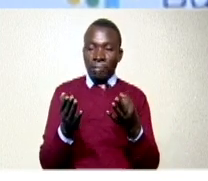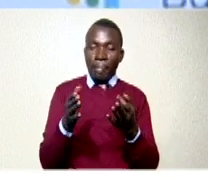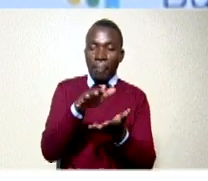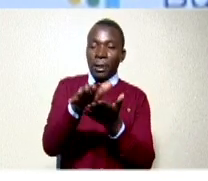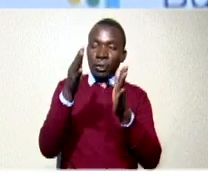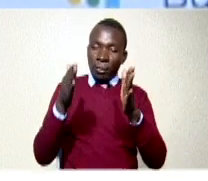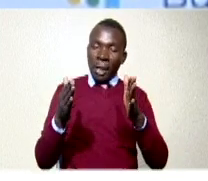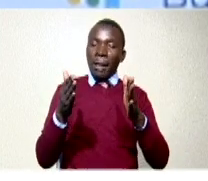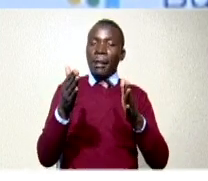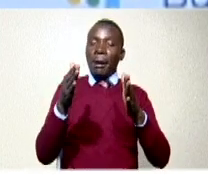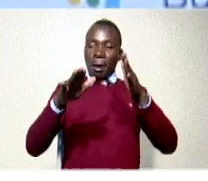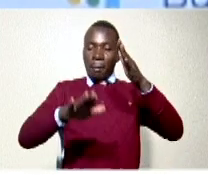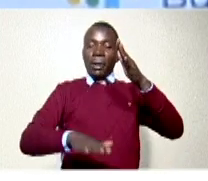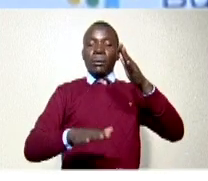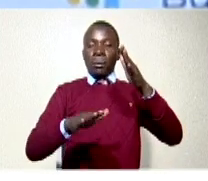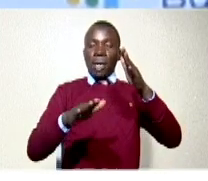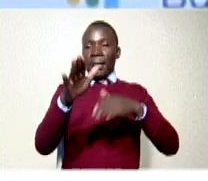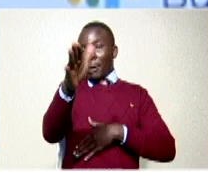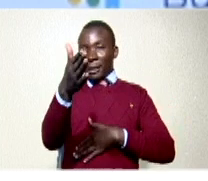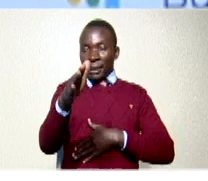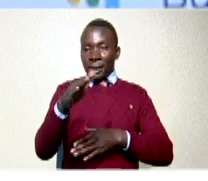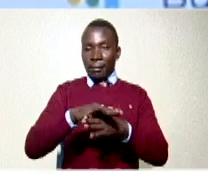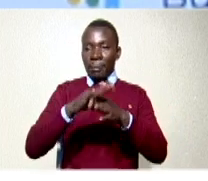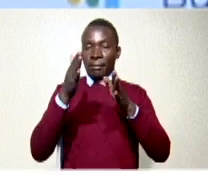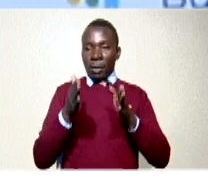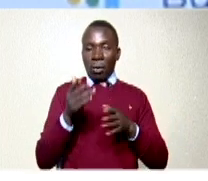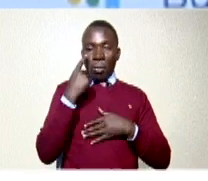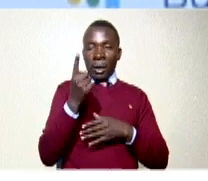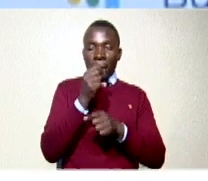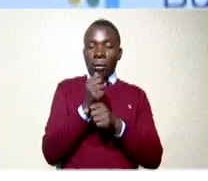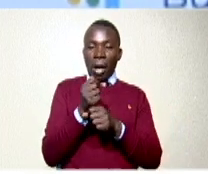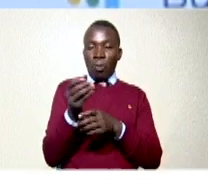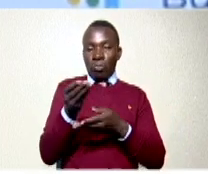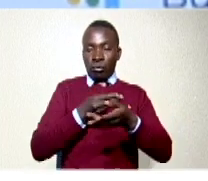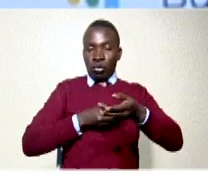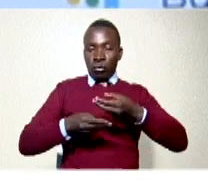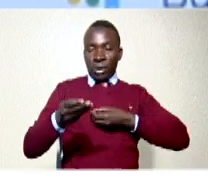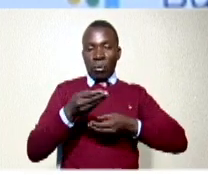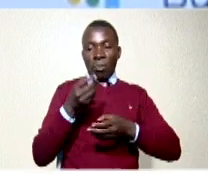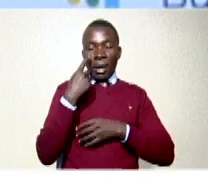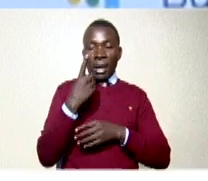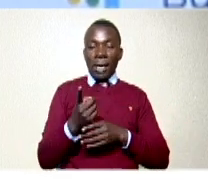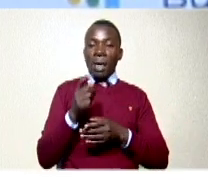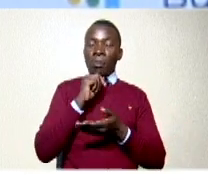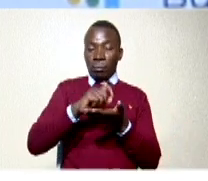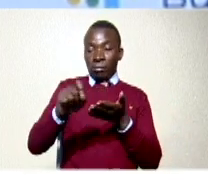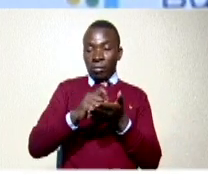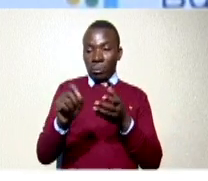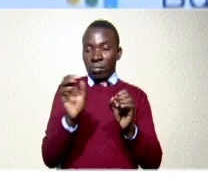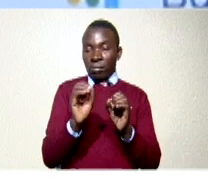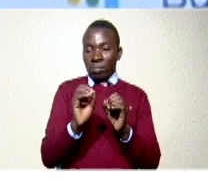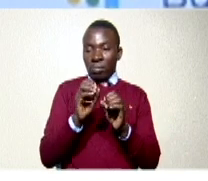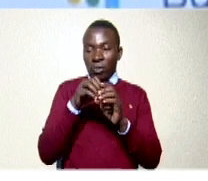bashoramari bato n'abaciriritse ba rwiyemezamirimo akenshi baba bakora n'ubucuruzi navuga wenda butanditse mu bitabo